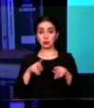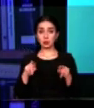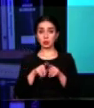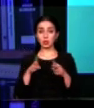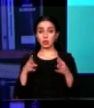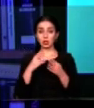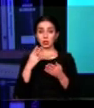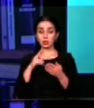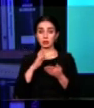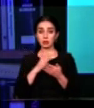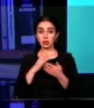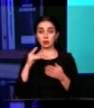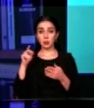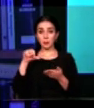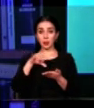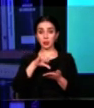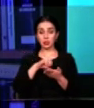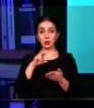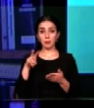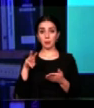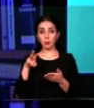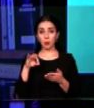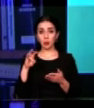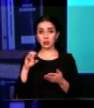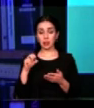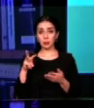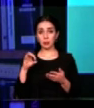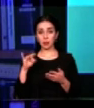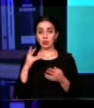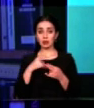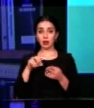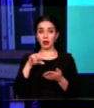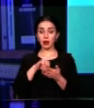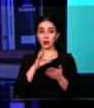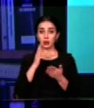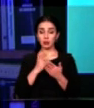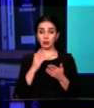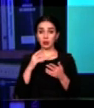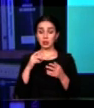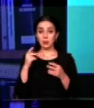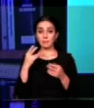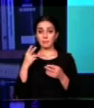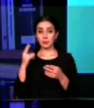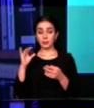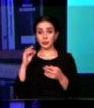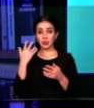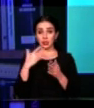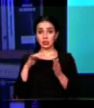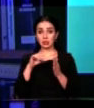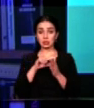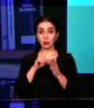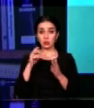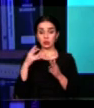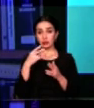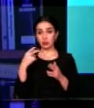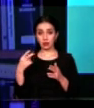topishimiz uchun qatnashgan monomerlar soni aniqlanadi. Izobutilenning molekulyar massasi 56 ga teng.